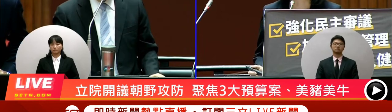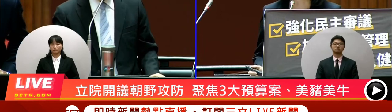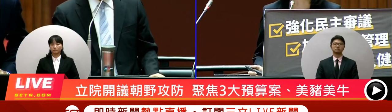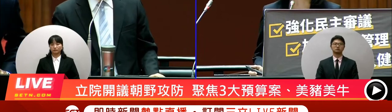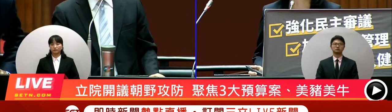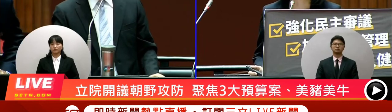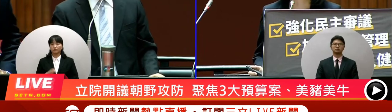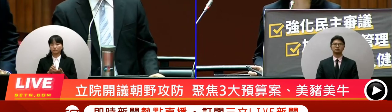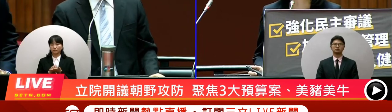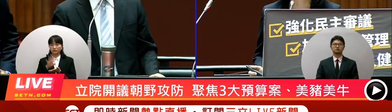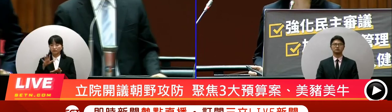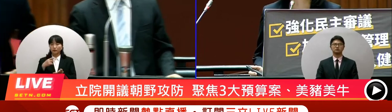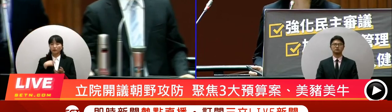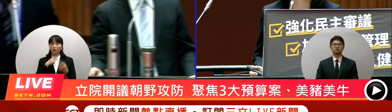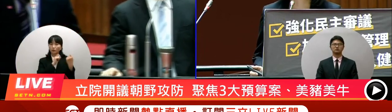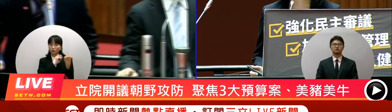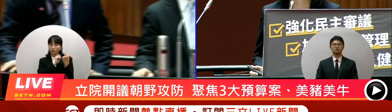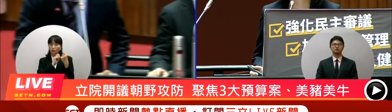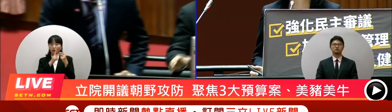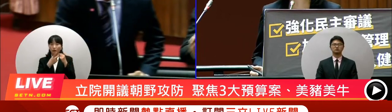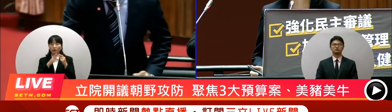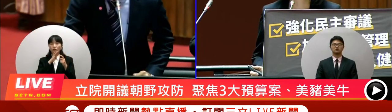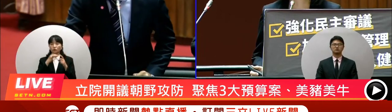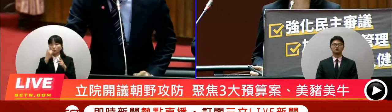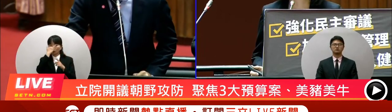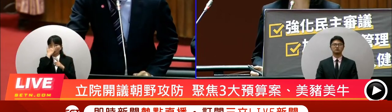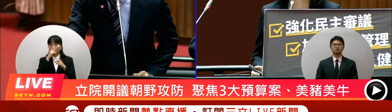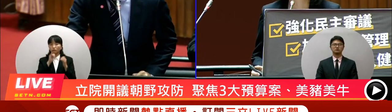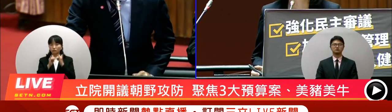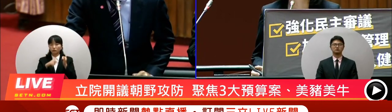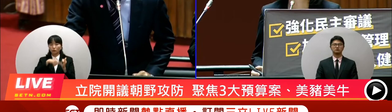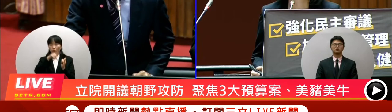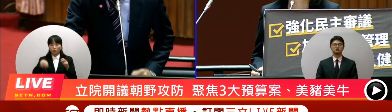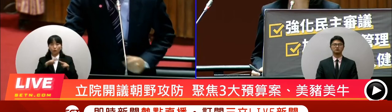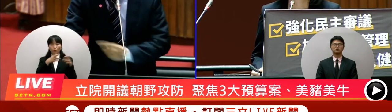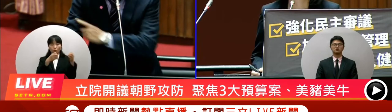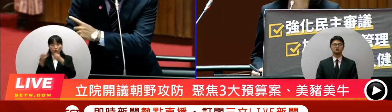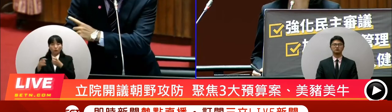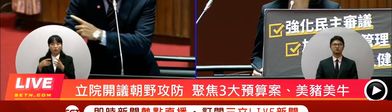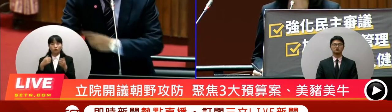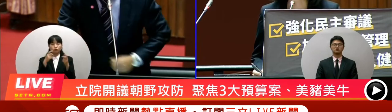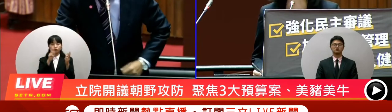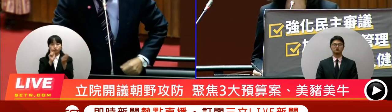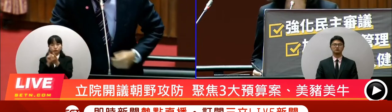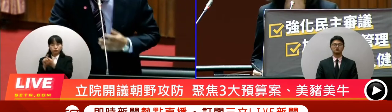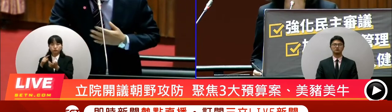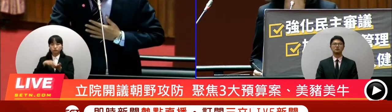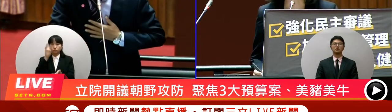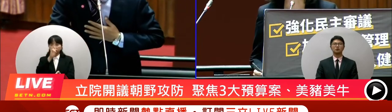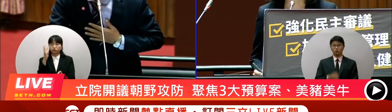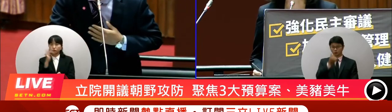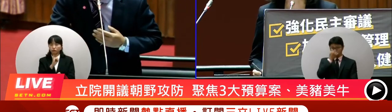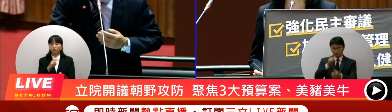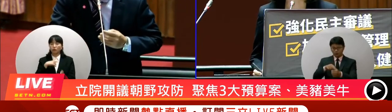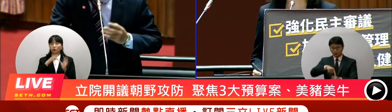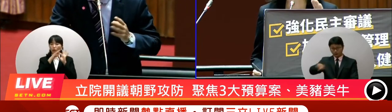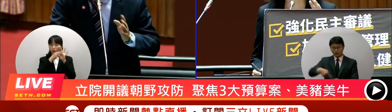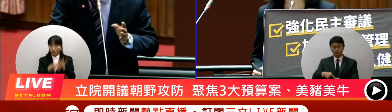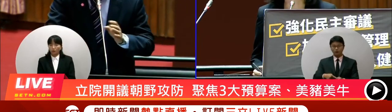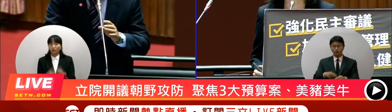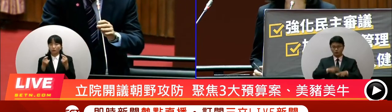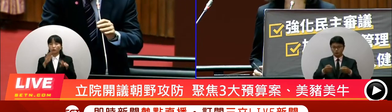委员报告，我们最近跟所有的猪农座谈已经超过30场，今天现在 我都有猪农座谈会， 所以我们持续会